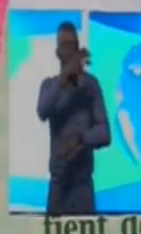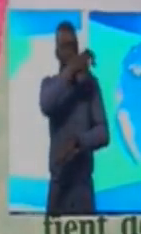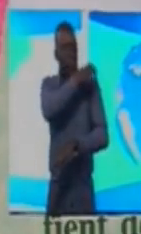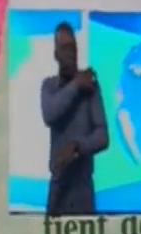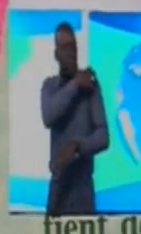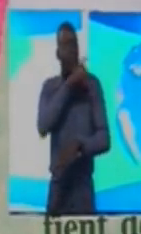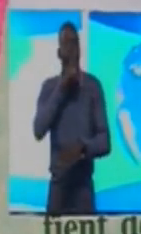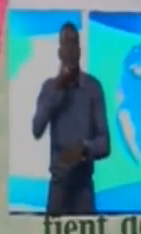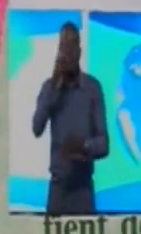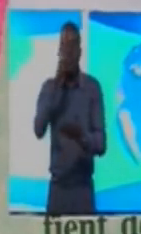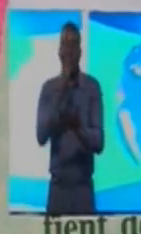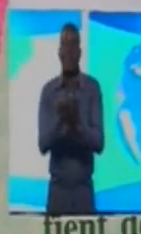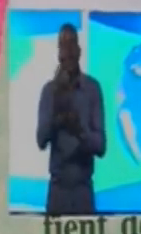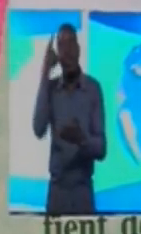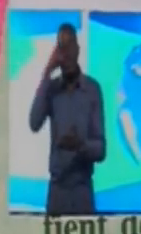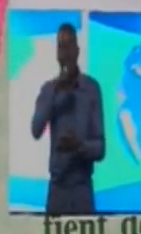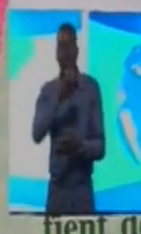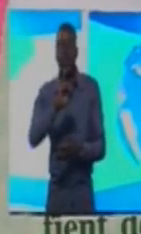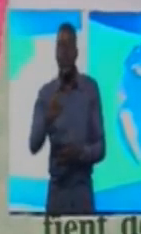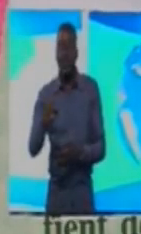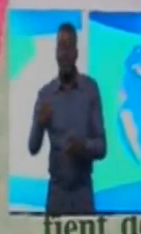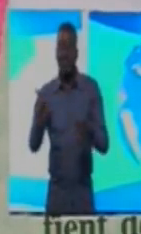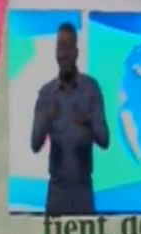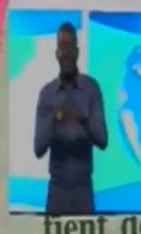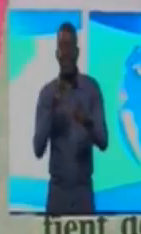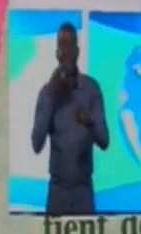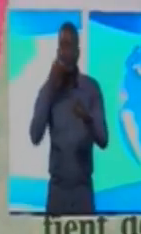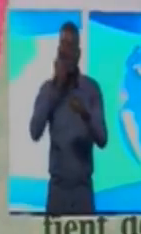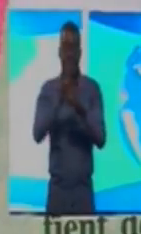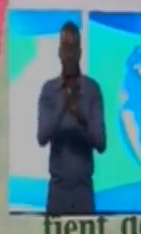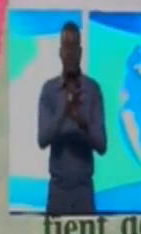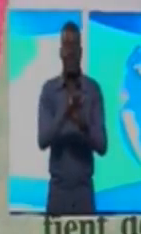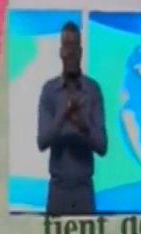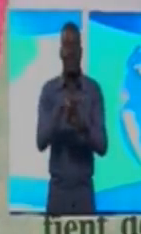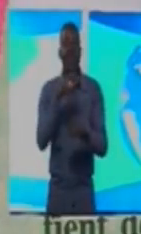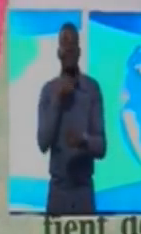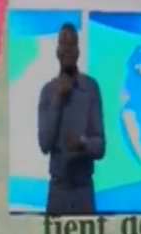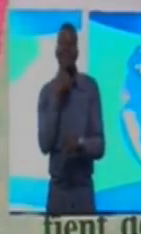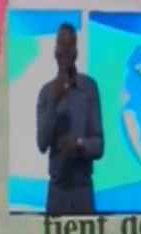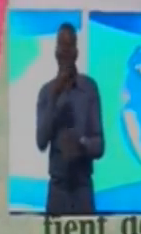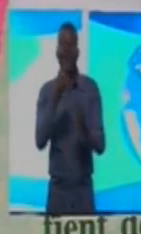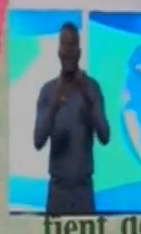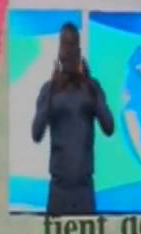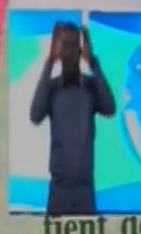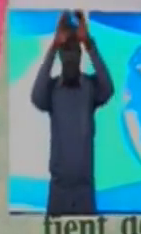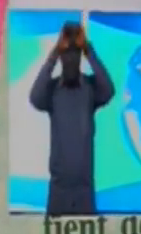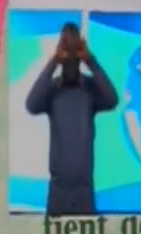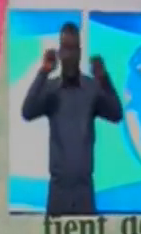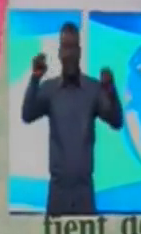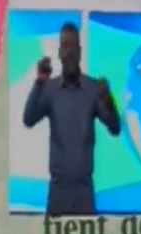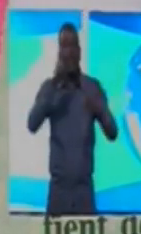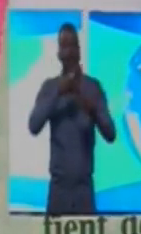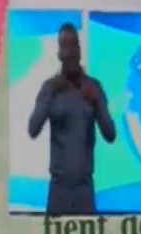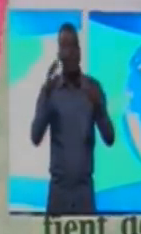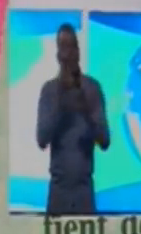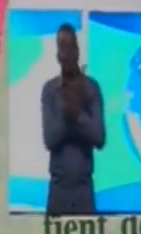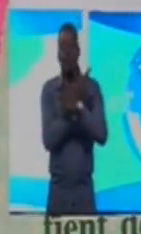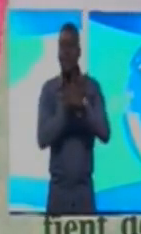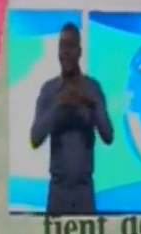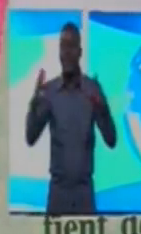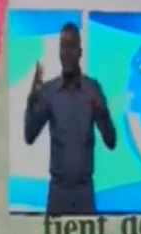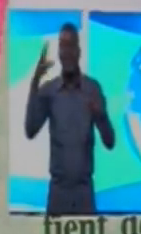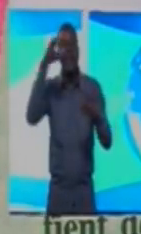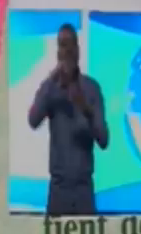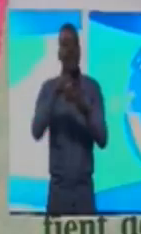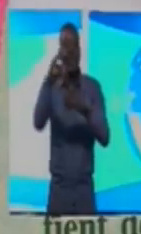derrière cette arrestation. Ils ont même promis de durcir le ton si le président local des Kogoloego n'est pas relaxé dans un